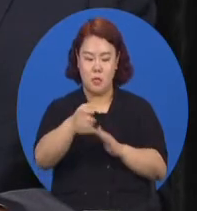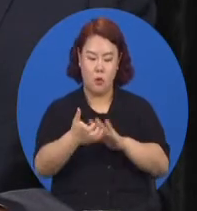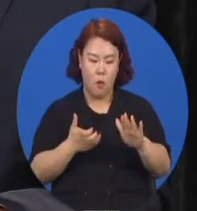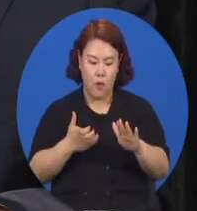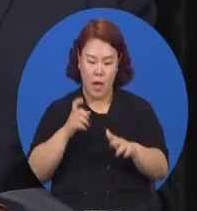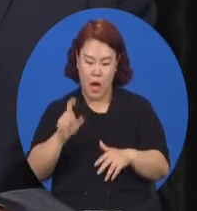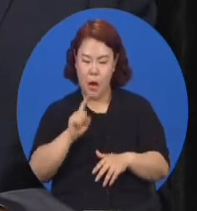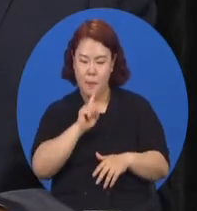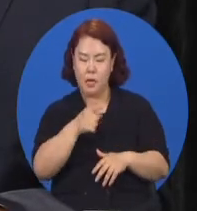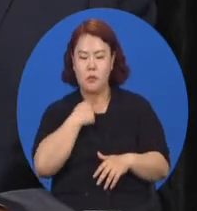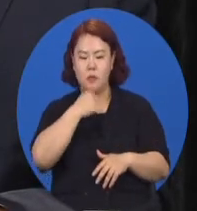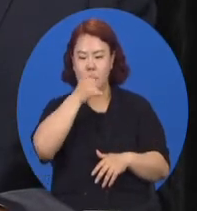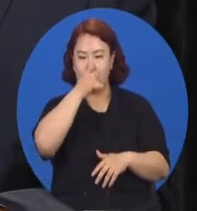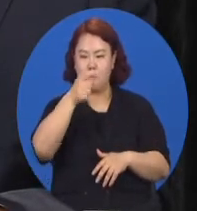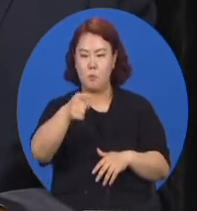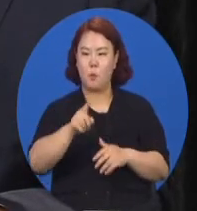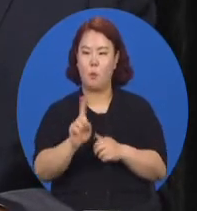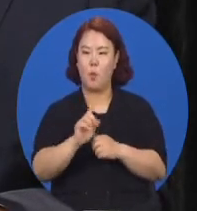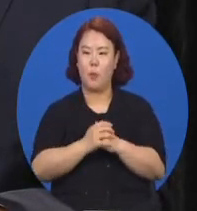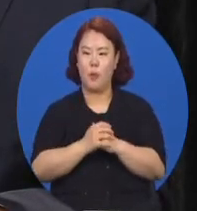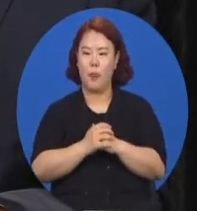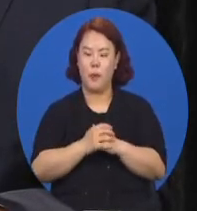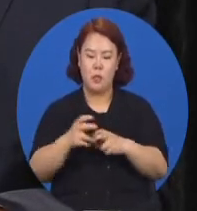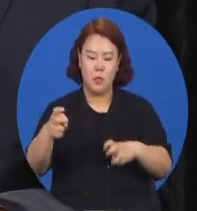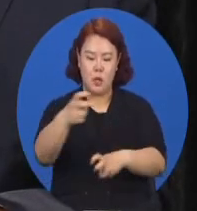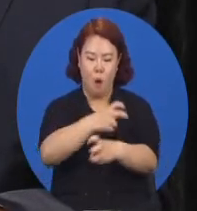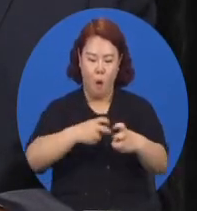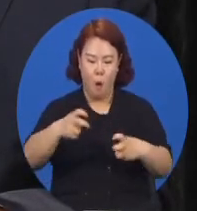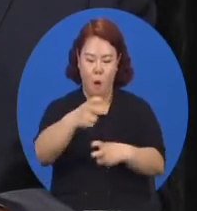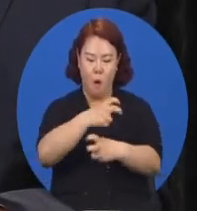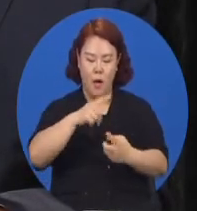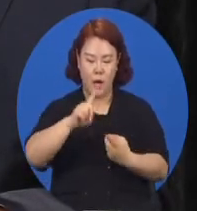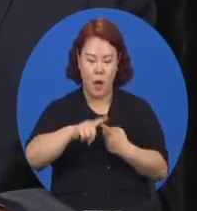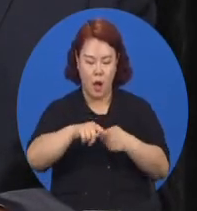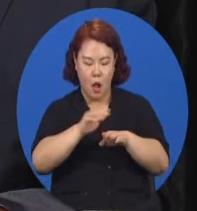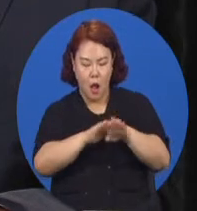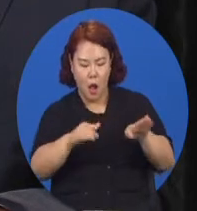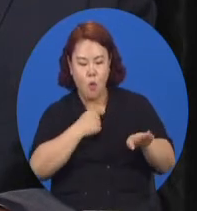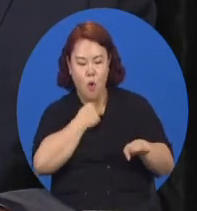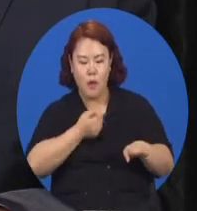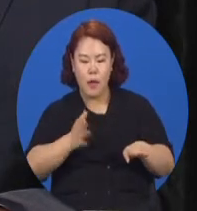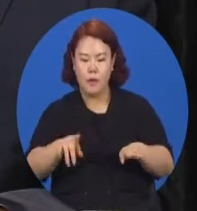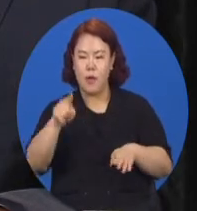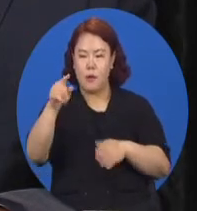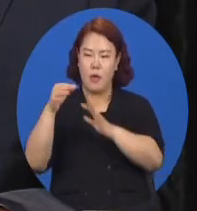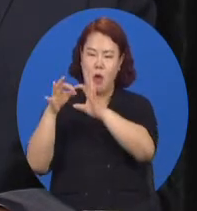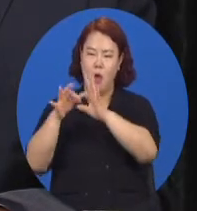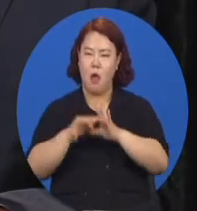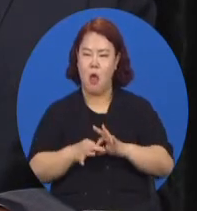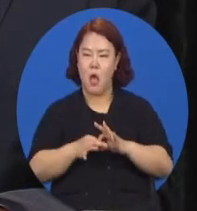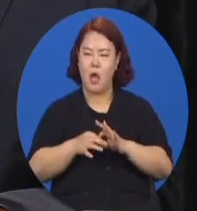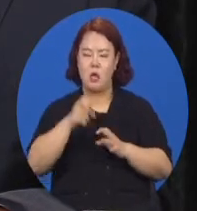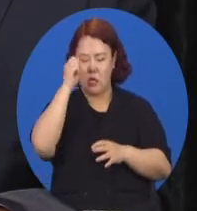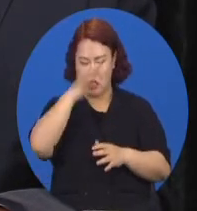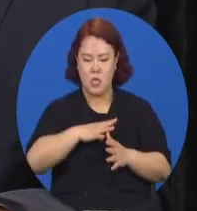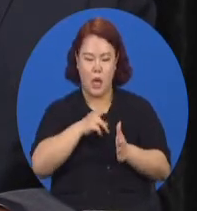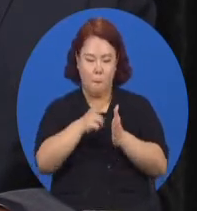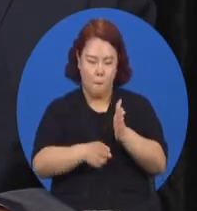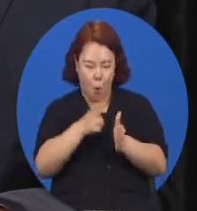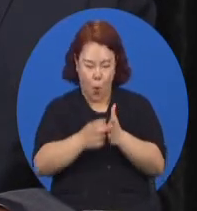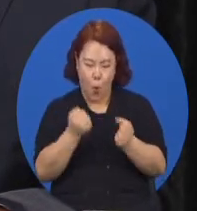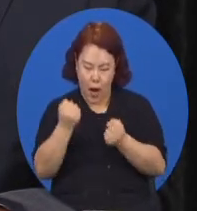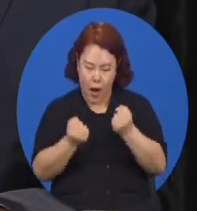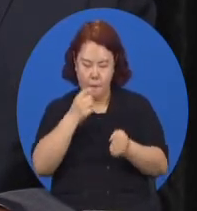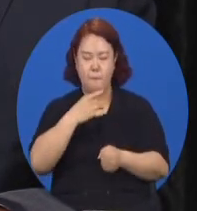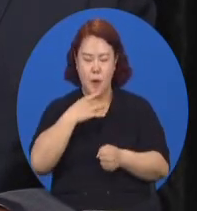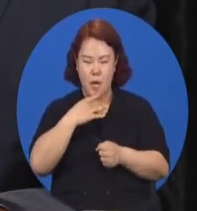그쪽에 흘러다닐 수 있는 이런 시설 셔틀이나 이런 문제를 좀 해결해 보고자 했는데 끝없이 그 모노레일만 주장하셨어요.